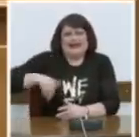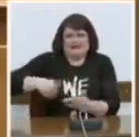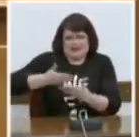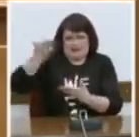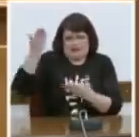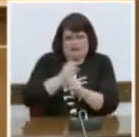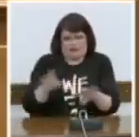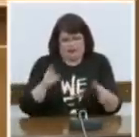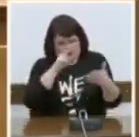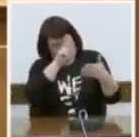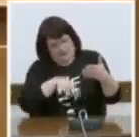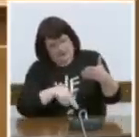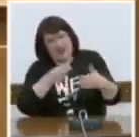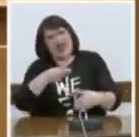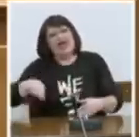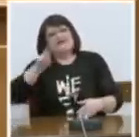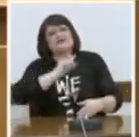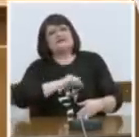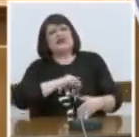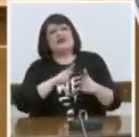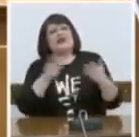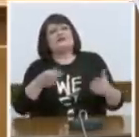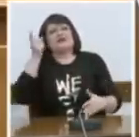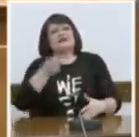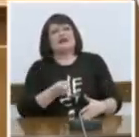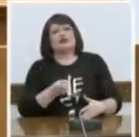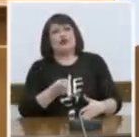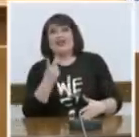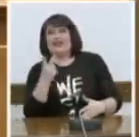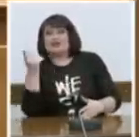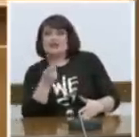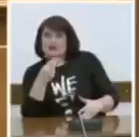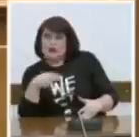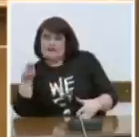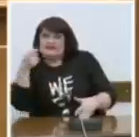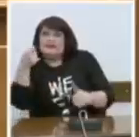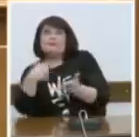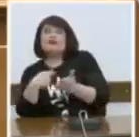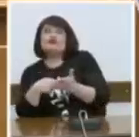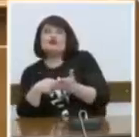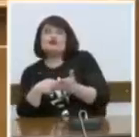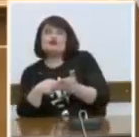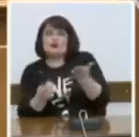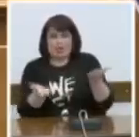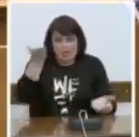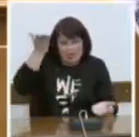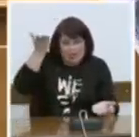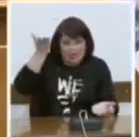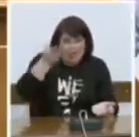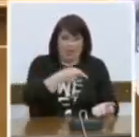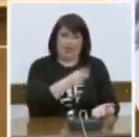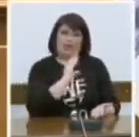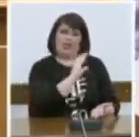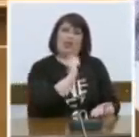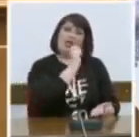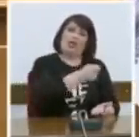καταθέτω. Αύξηση κερδών 17%, αύξηση μισθών 2%. Αυτές είναι ανισότητες. Για κάποιους έχει, για κάποιους άλλους δεν έχει. Ναι, αλλά εμείς